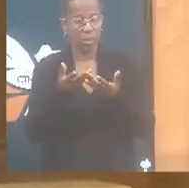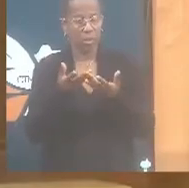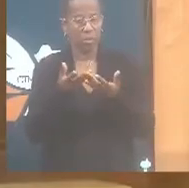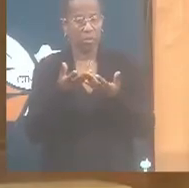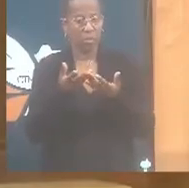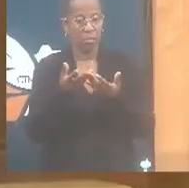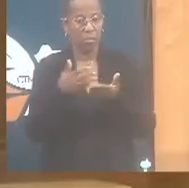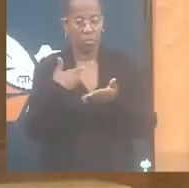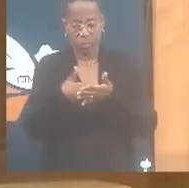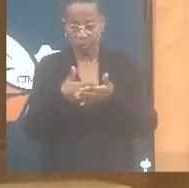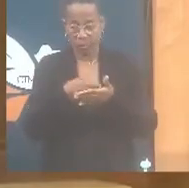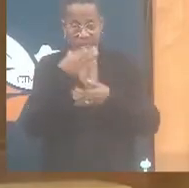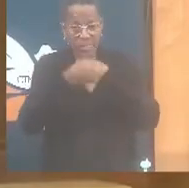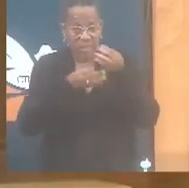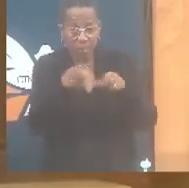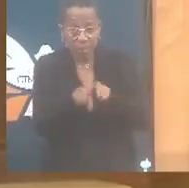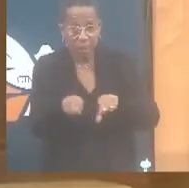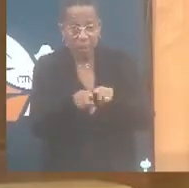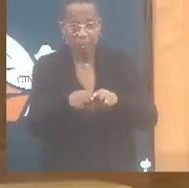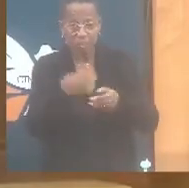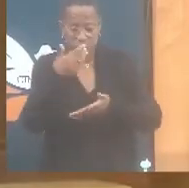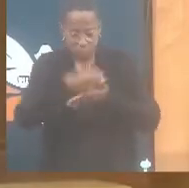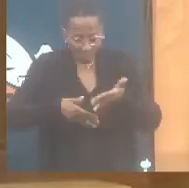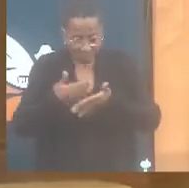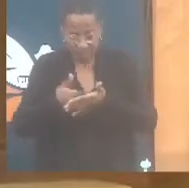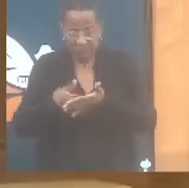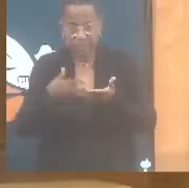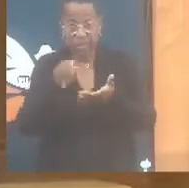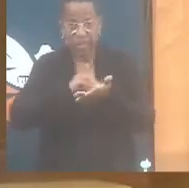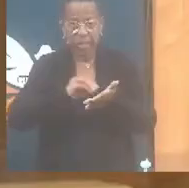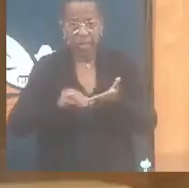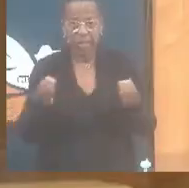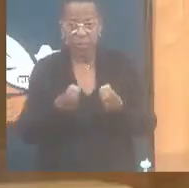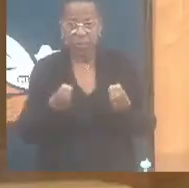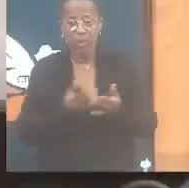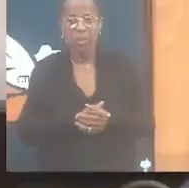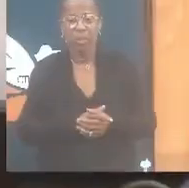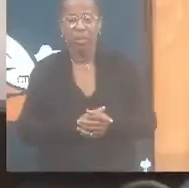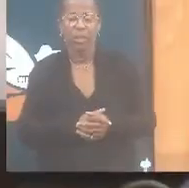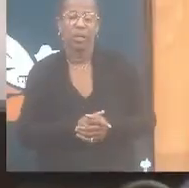écrite. On ressort les choses à chaque fois. Et pourtant,